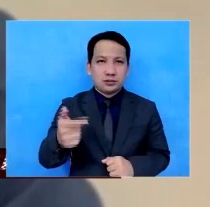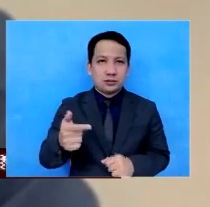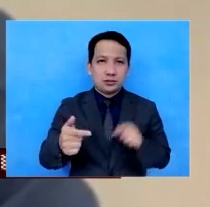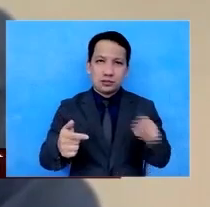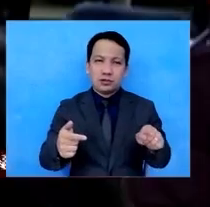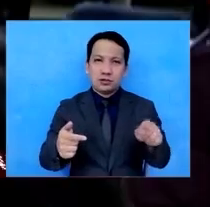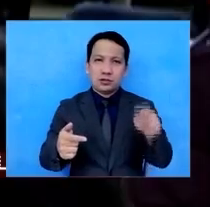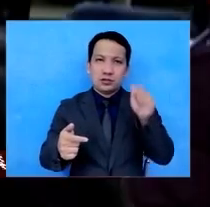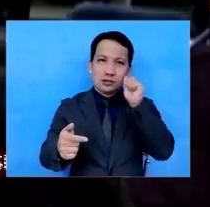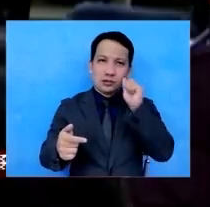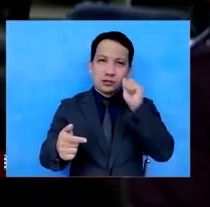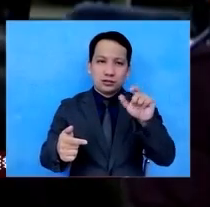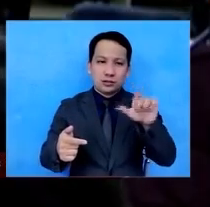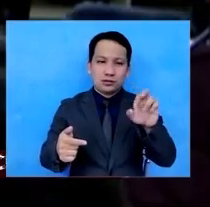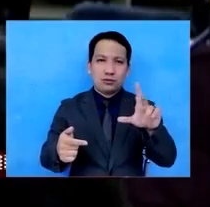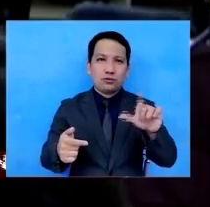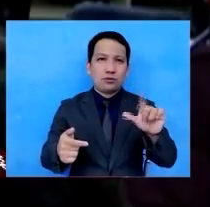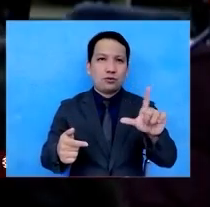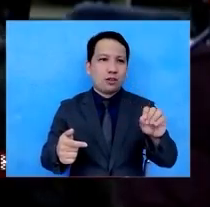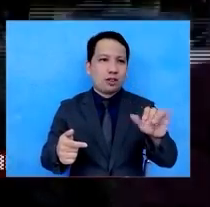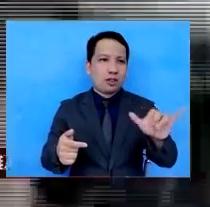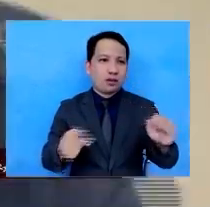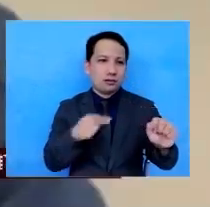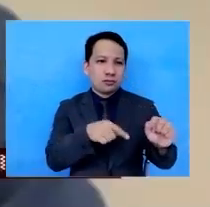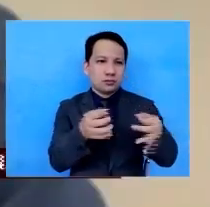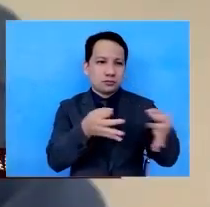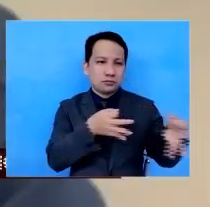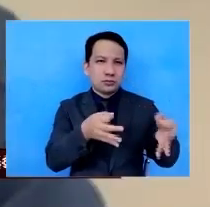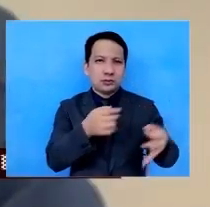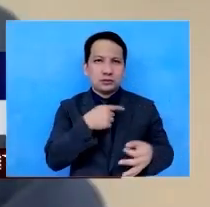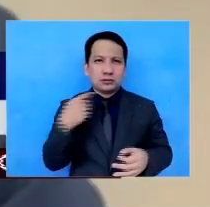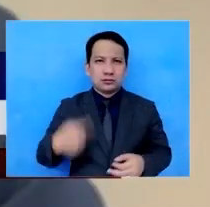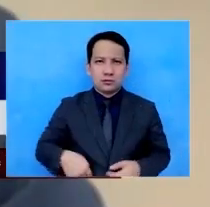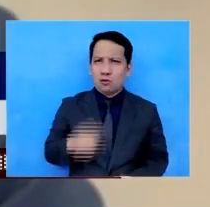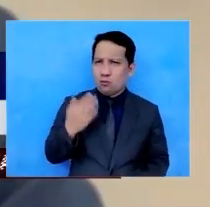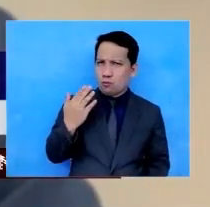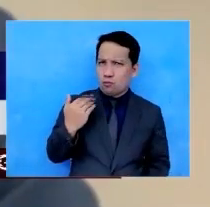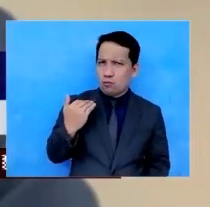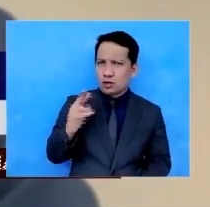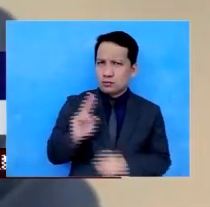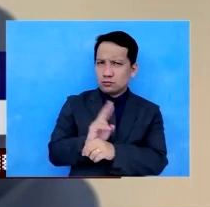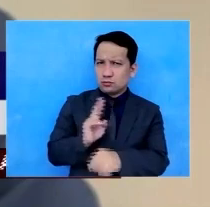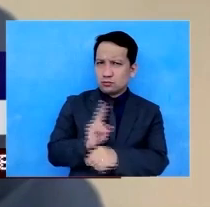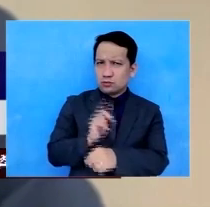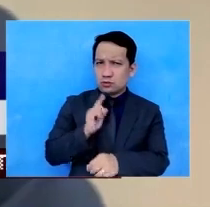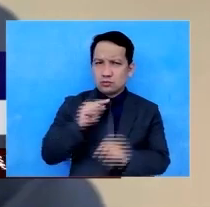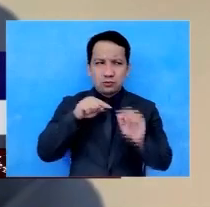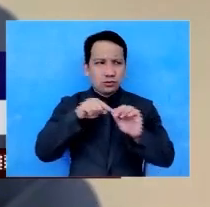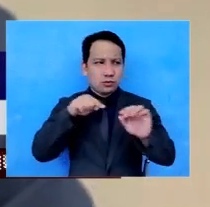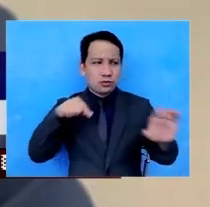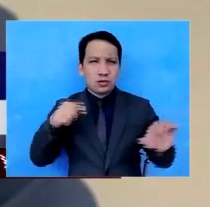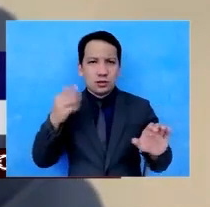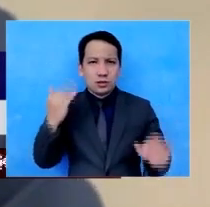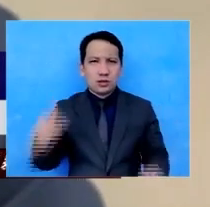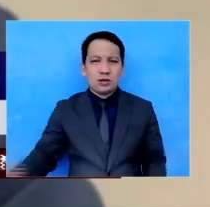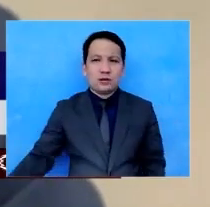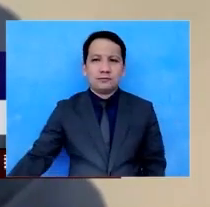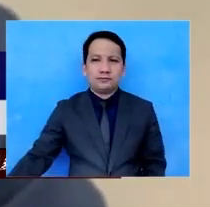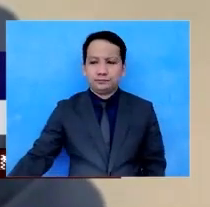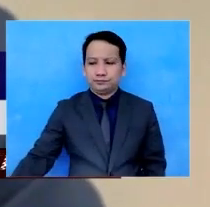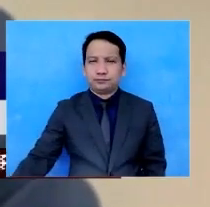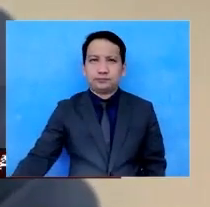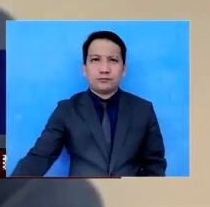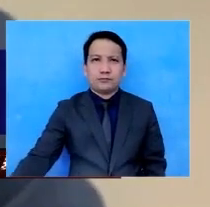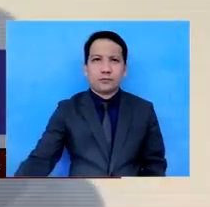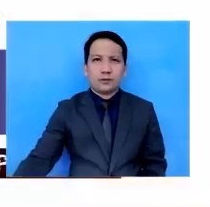Commodore Jay Tariela ang paliwanag na yan ng China. Bakit tayo gagamit ng laser kung ang mga barko nila